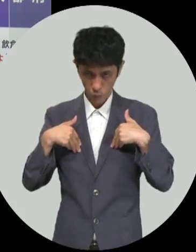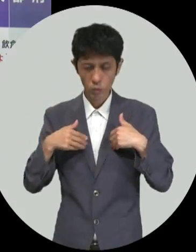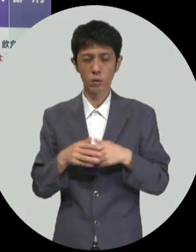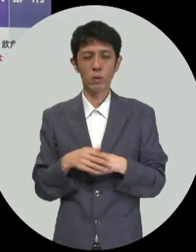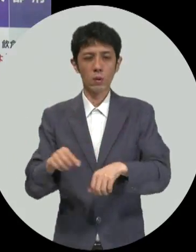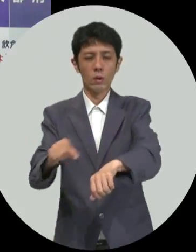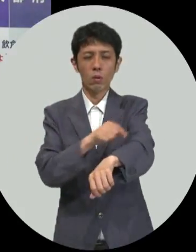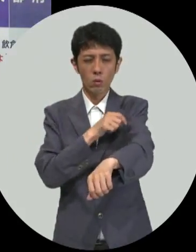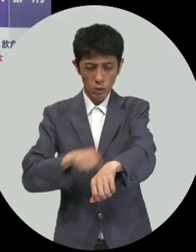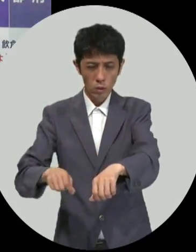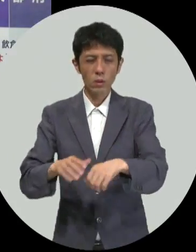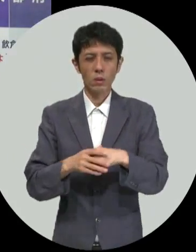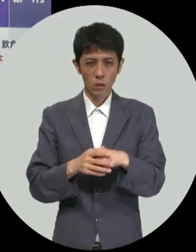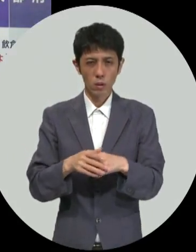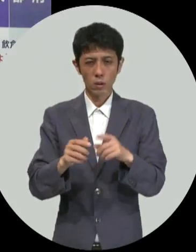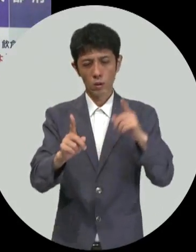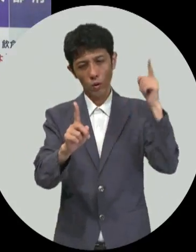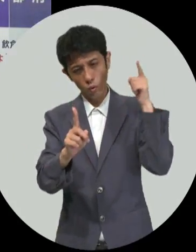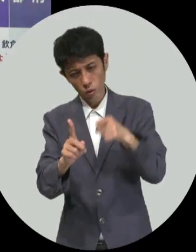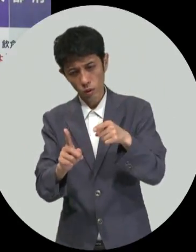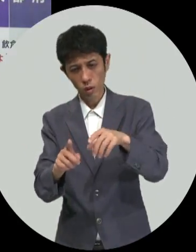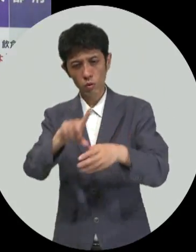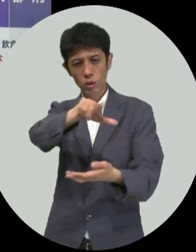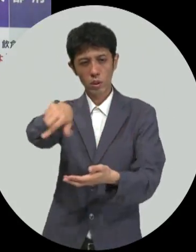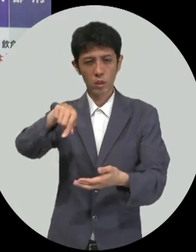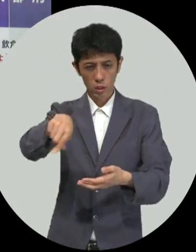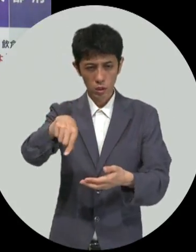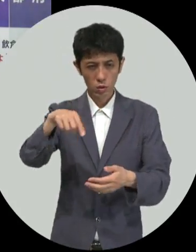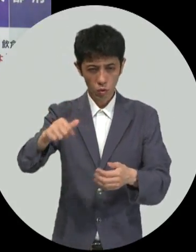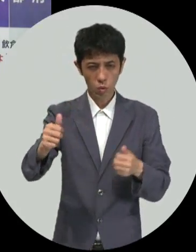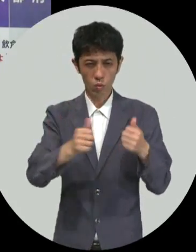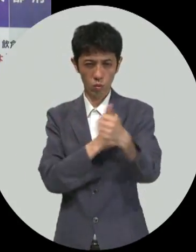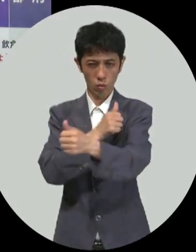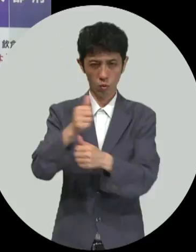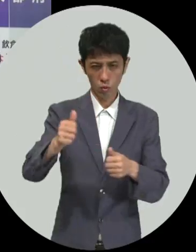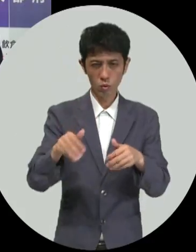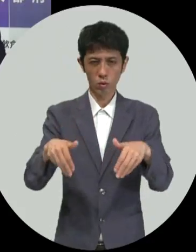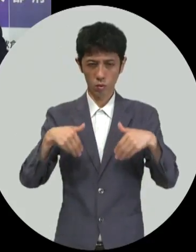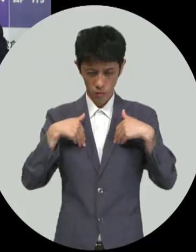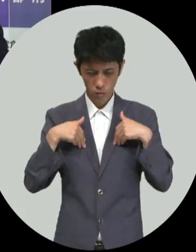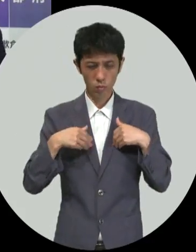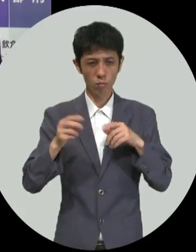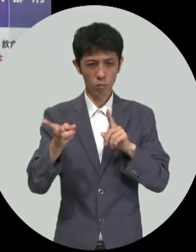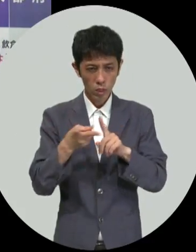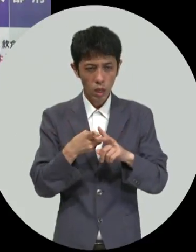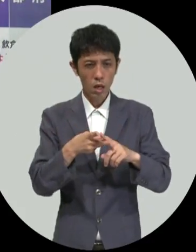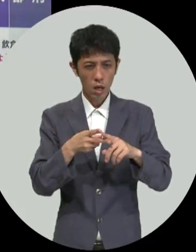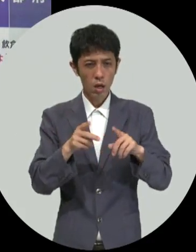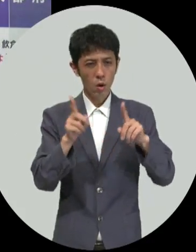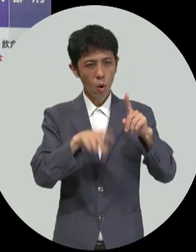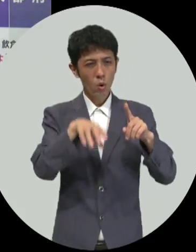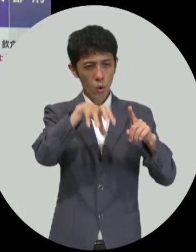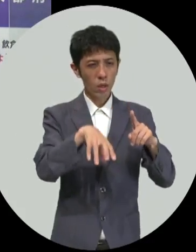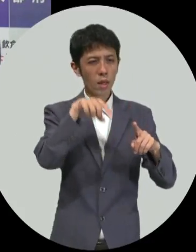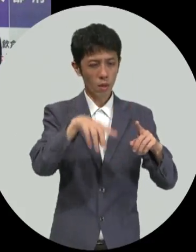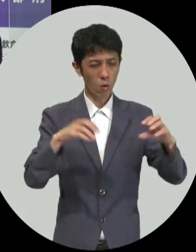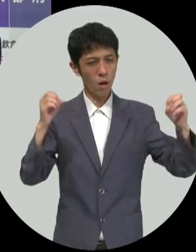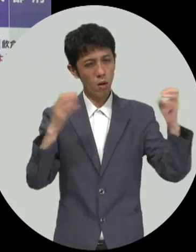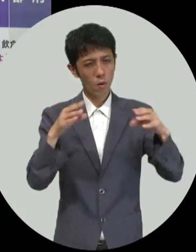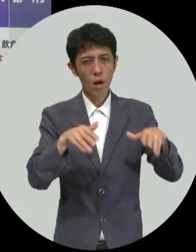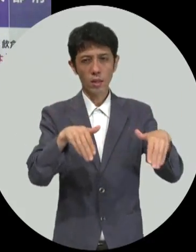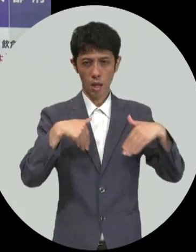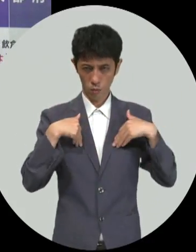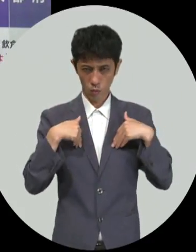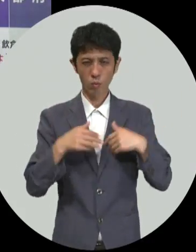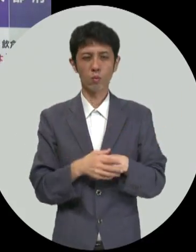特に措置をしているところとの往来の自粛、公共機関での会話を控えるということでございます。それから